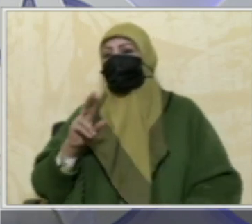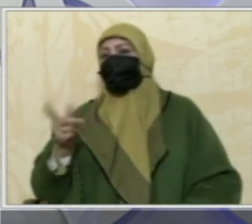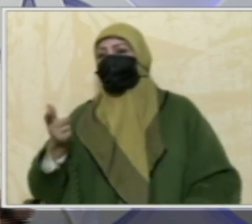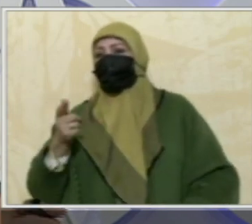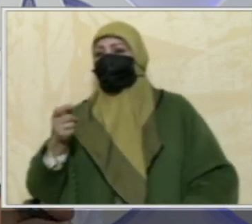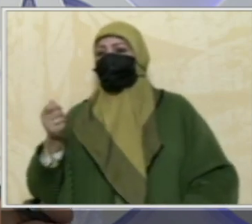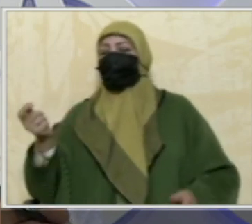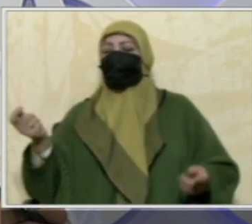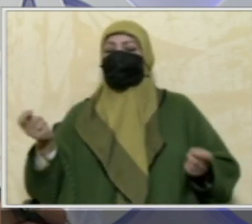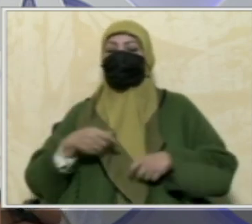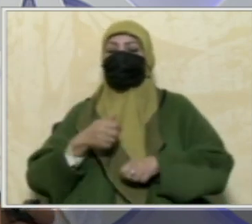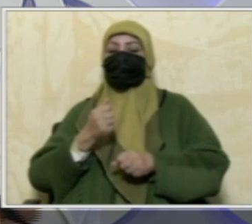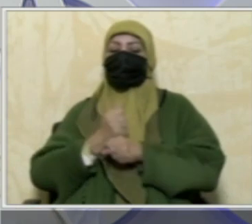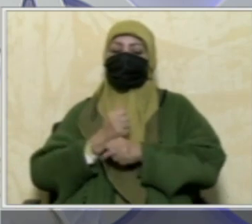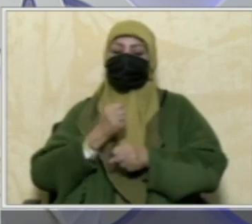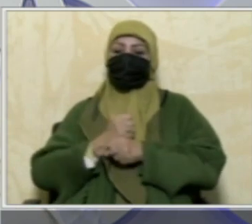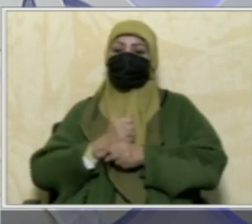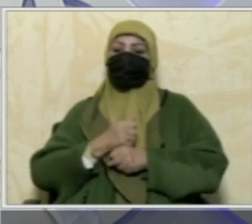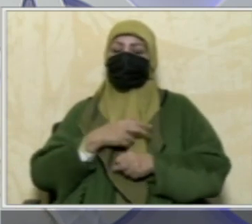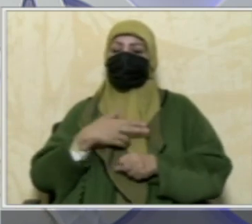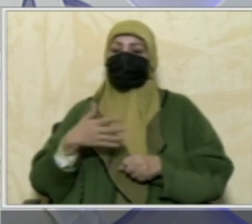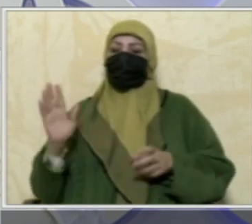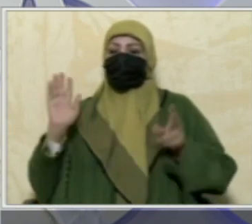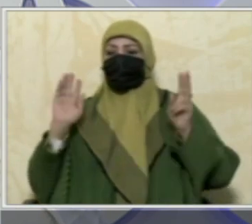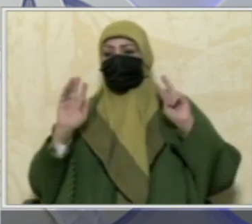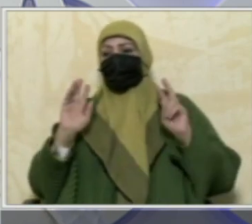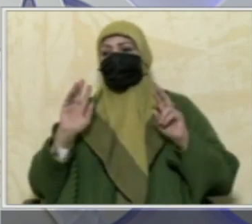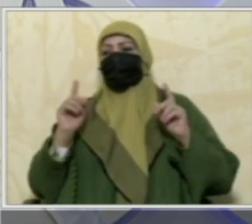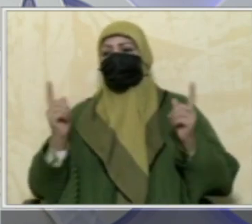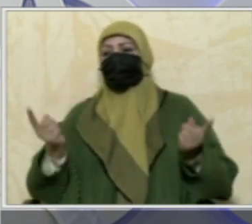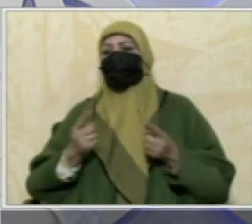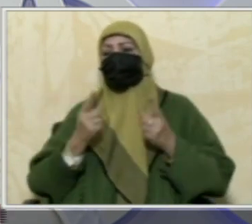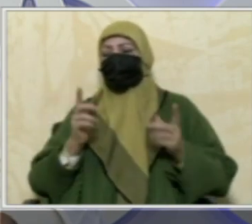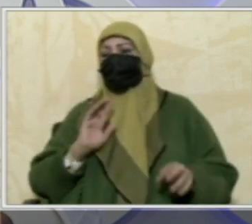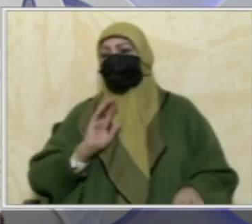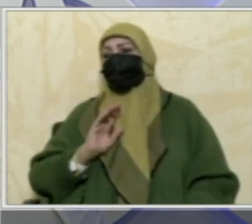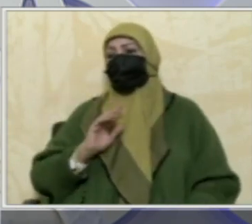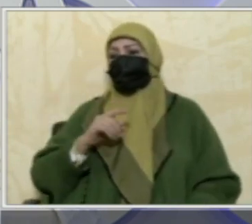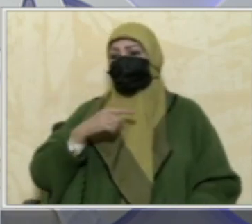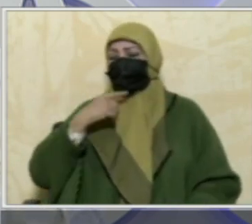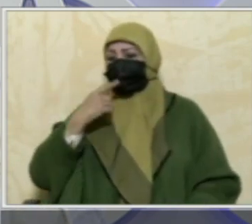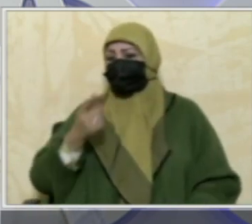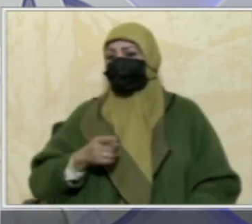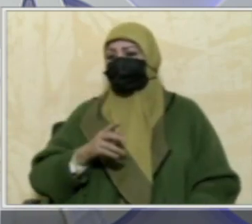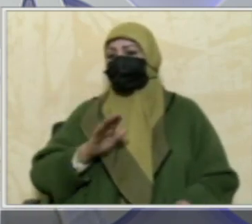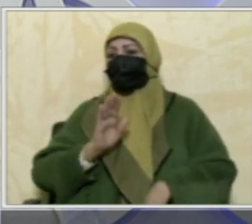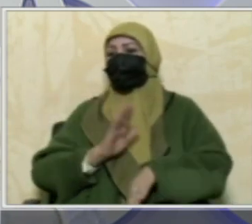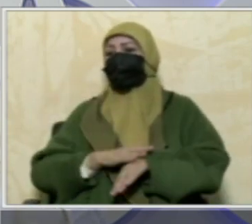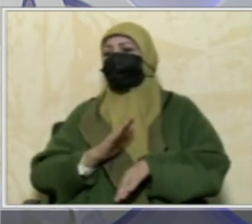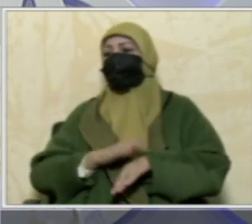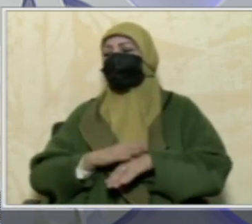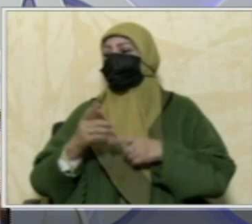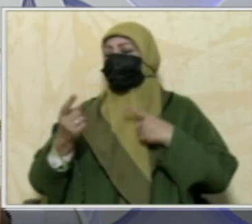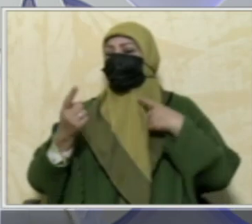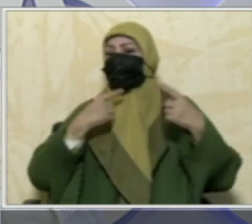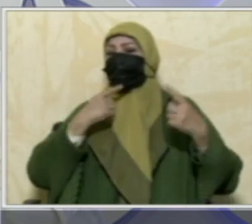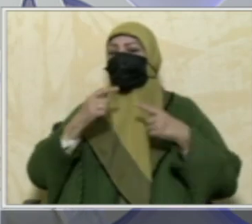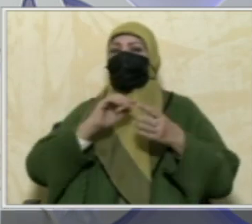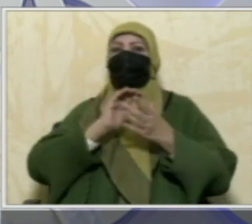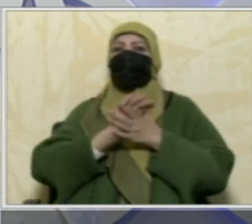ومشى هذه ما فيش اشكال لكن نحن نتكلم عن اجره على العلاقات والنفوذ مجرد ان اتصل والله